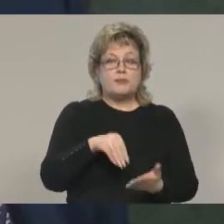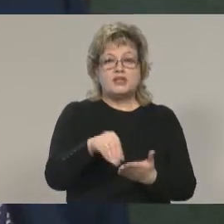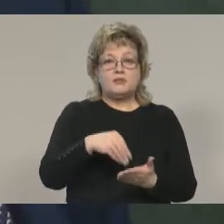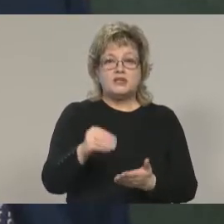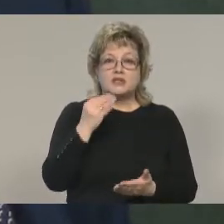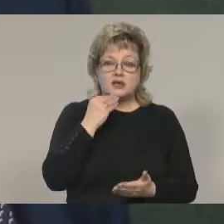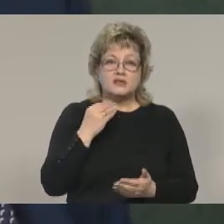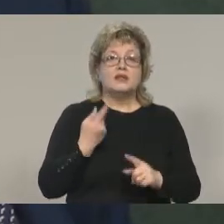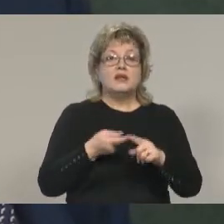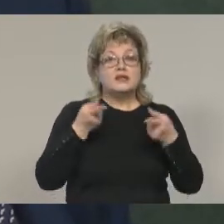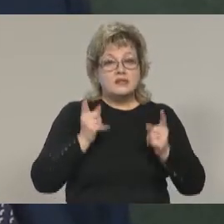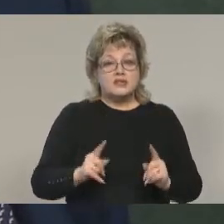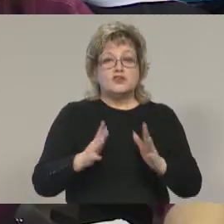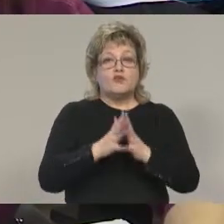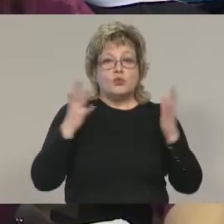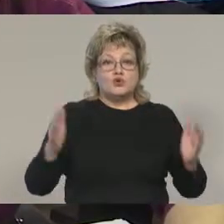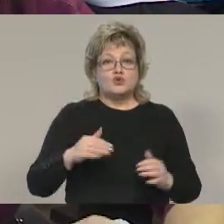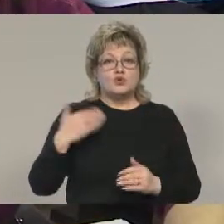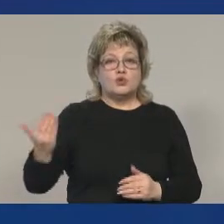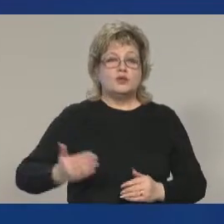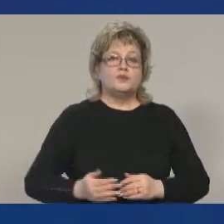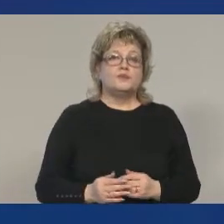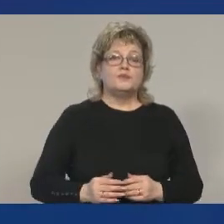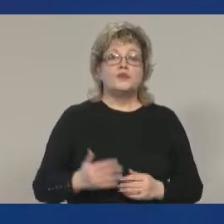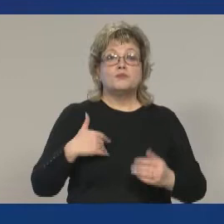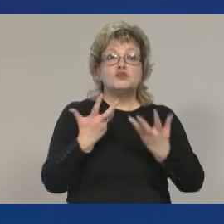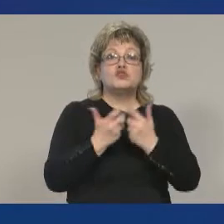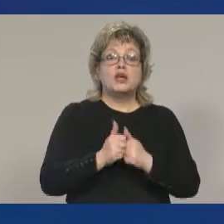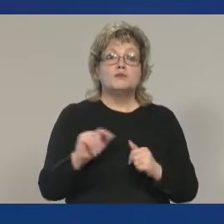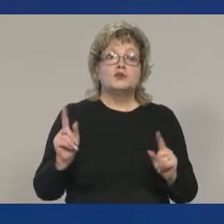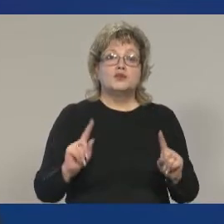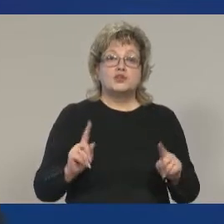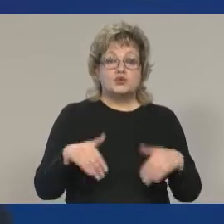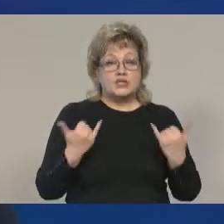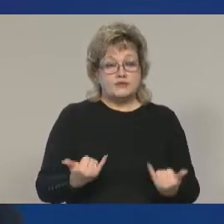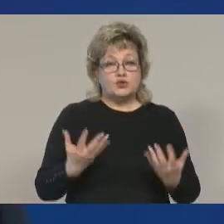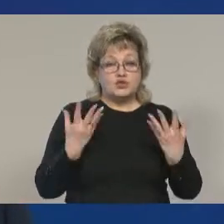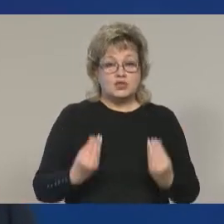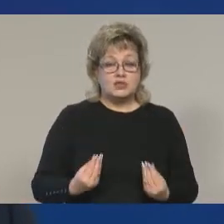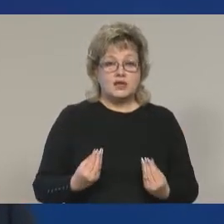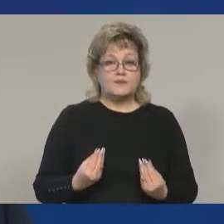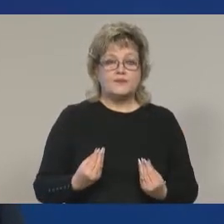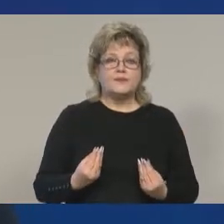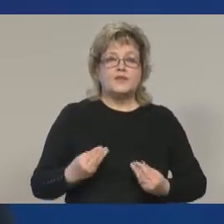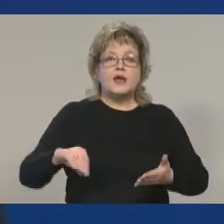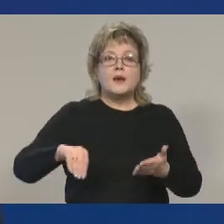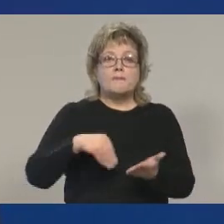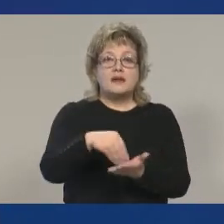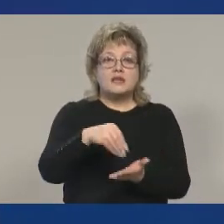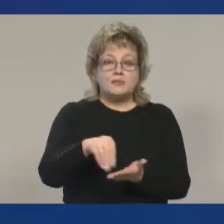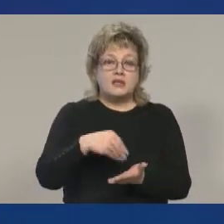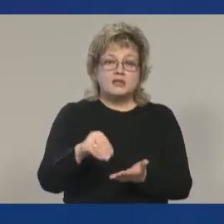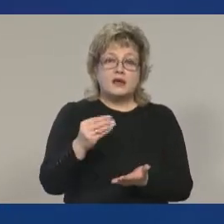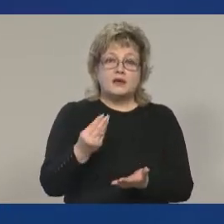корзины, естественно, в большую сторону. Мы считаем, что на сегодняшний день потребительская